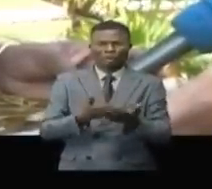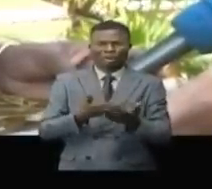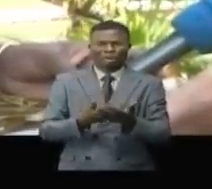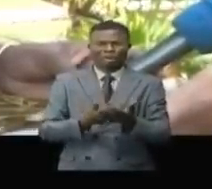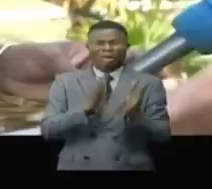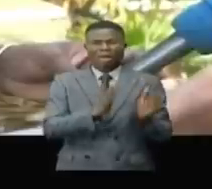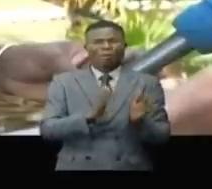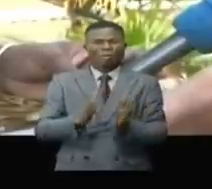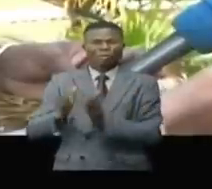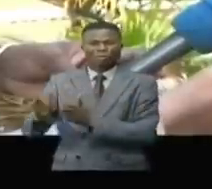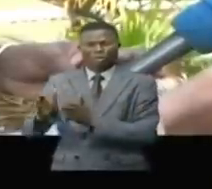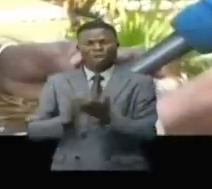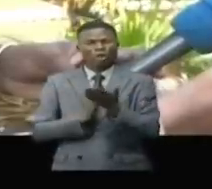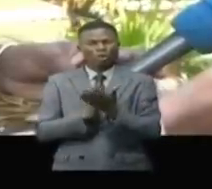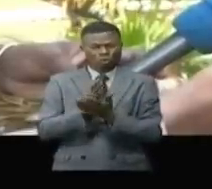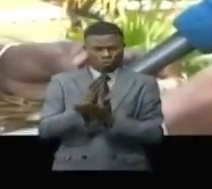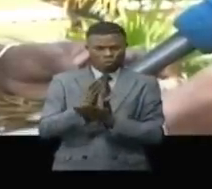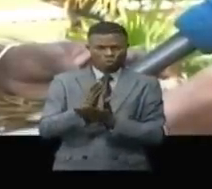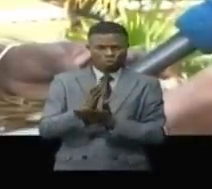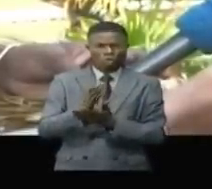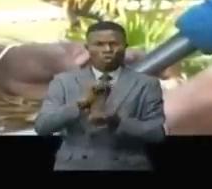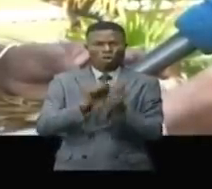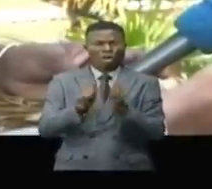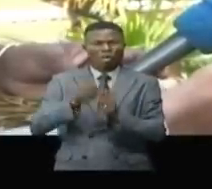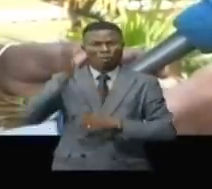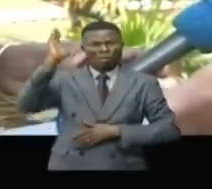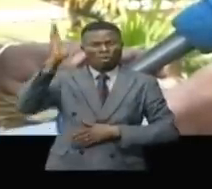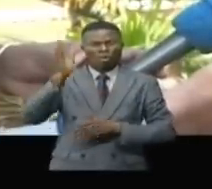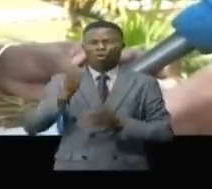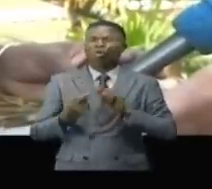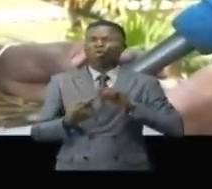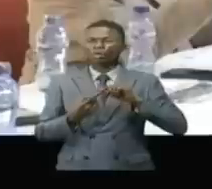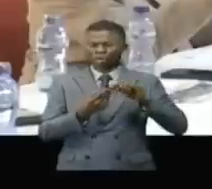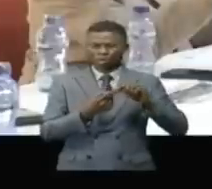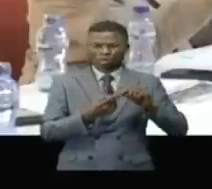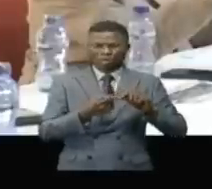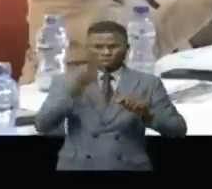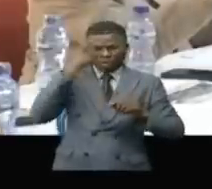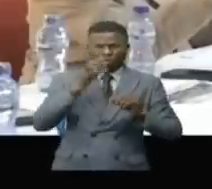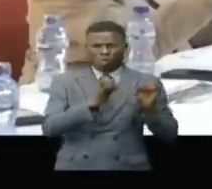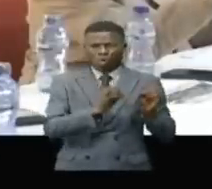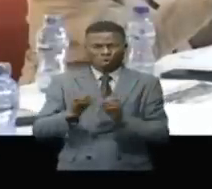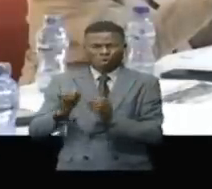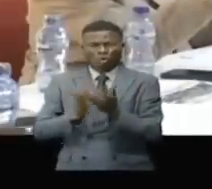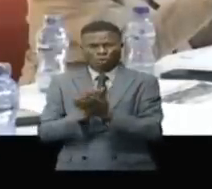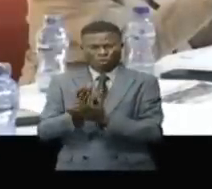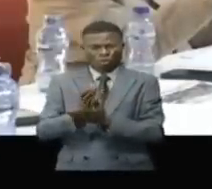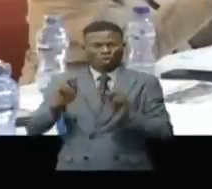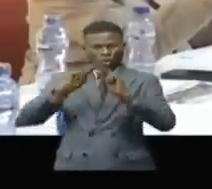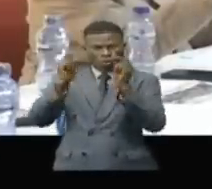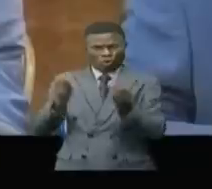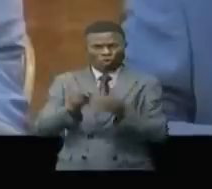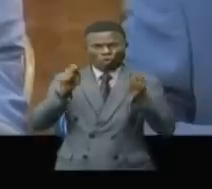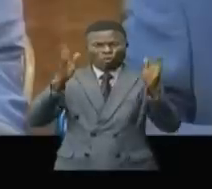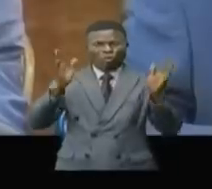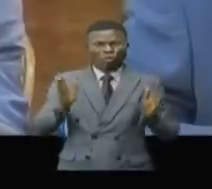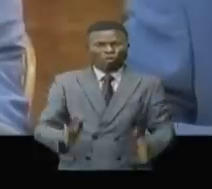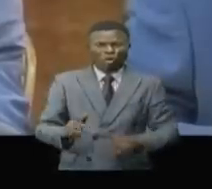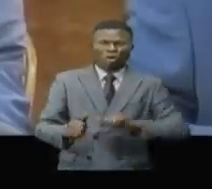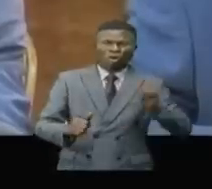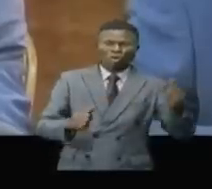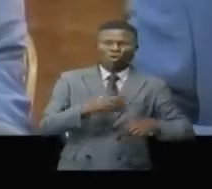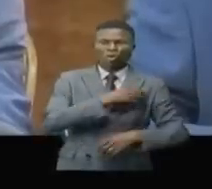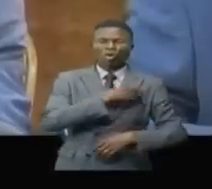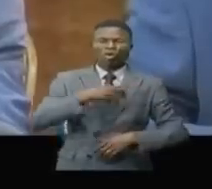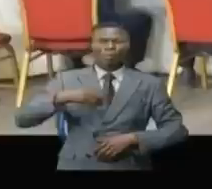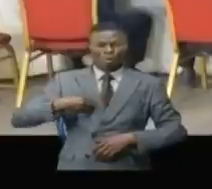préparer convenablement ce congrès extraordinaire. Pour mettre de l'ordre dans la corporation journalistique, certains membres du